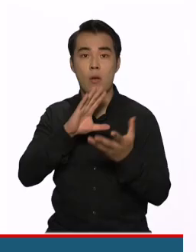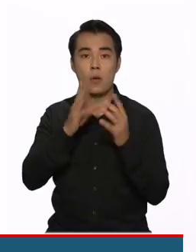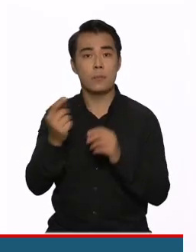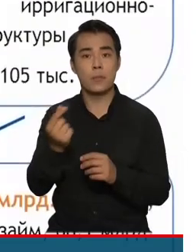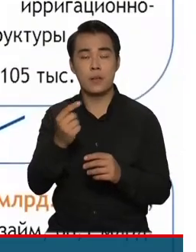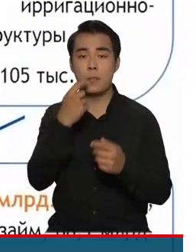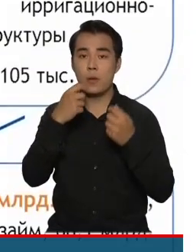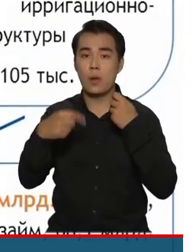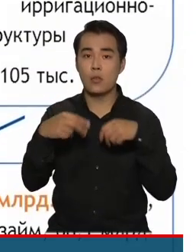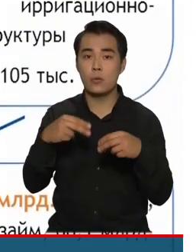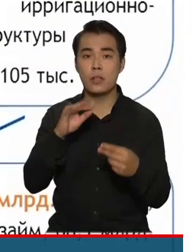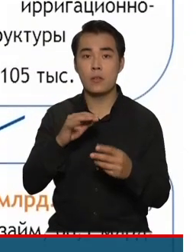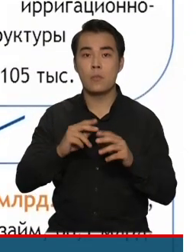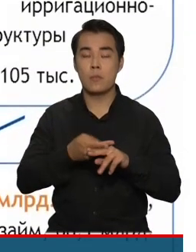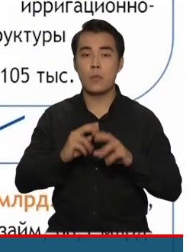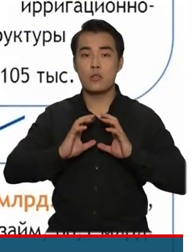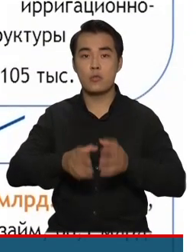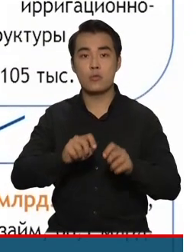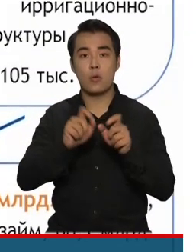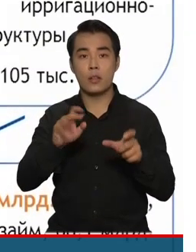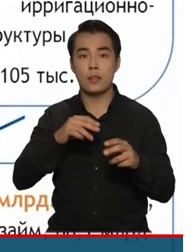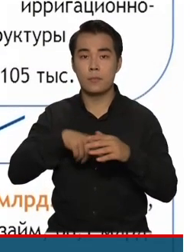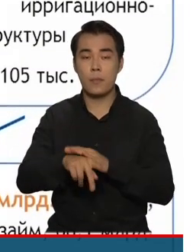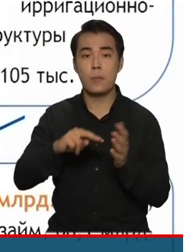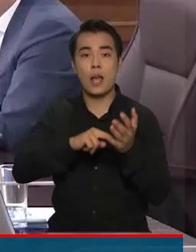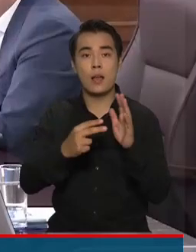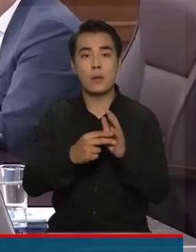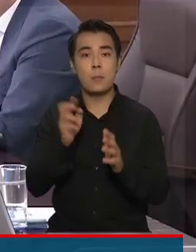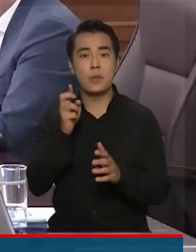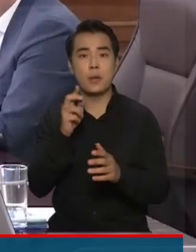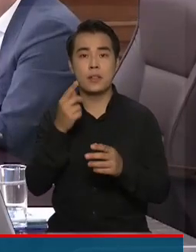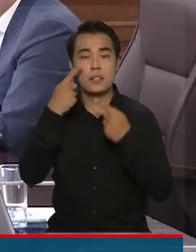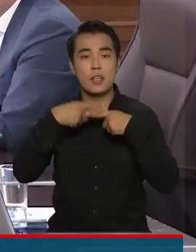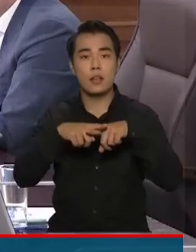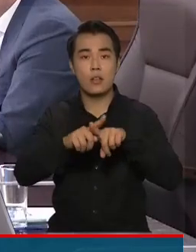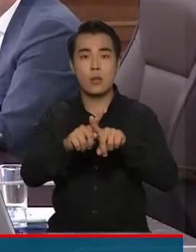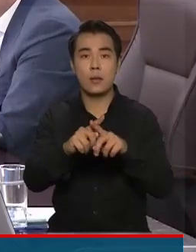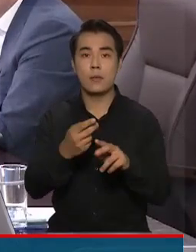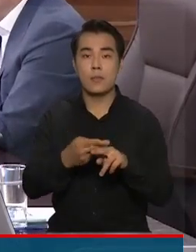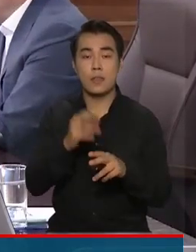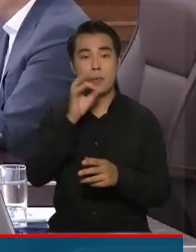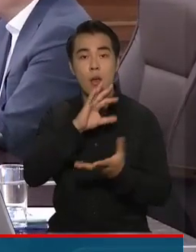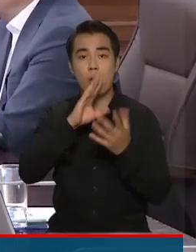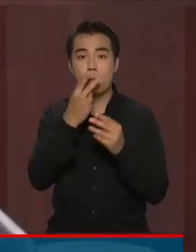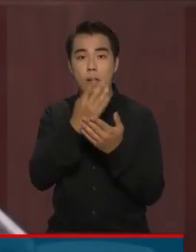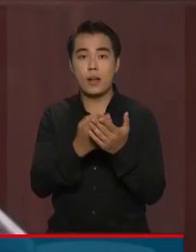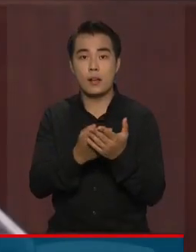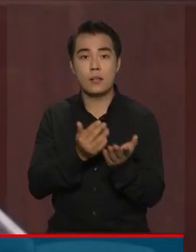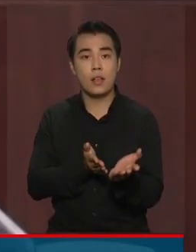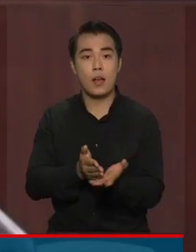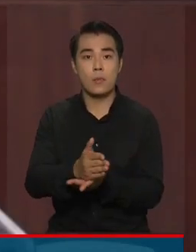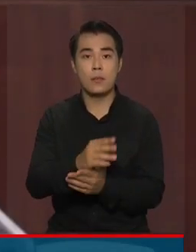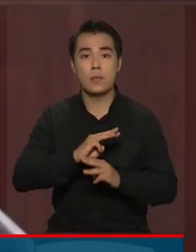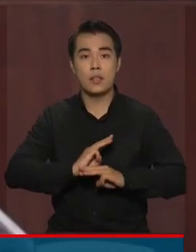пищевой продукции, международная школа и предприятие по выпуску биотехнологических препаратов. По словам Смаилова, такой подход министерства